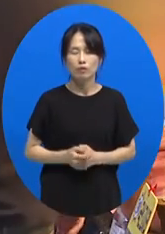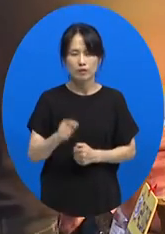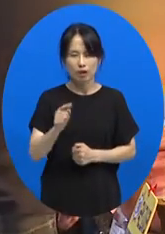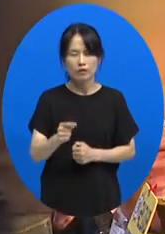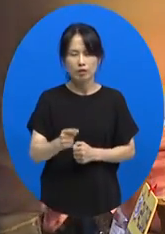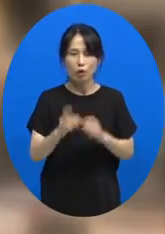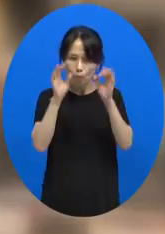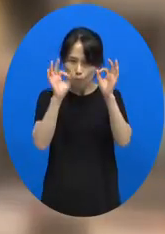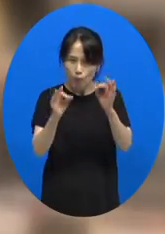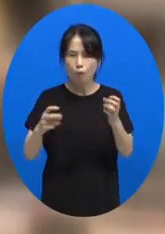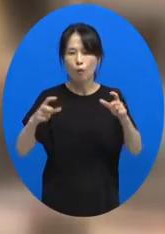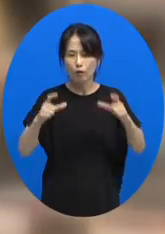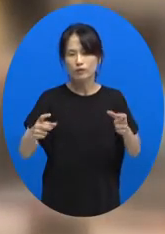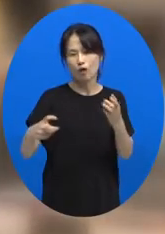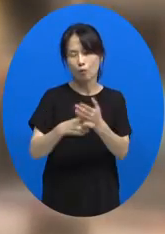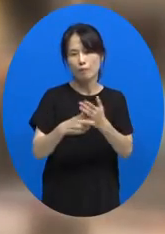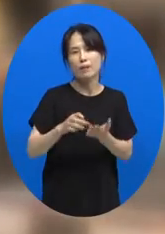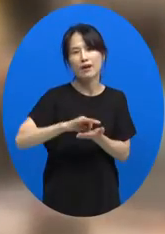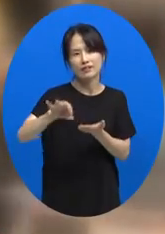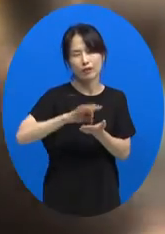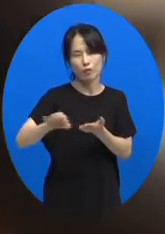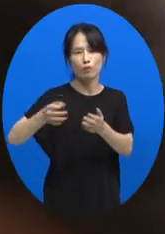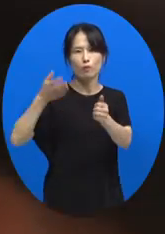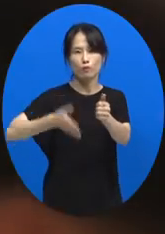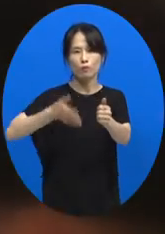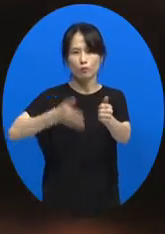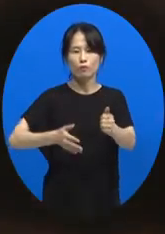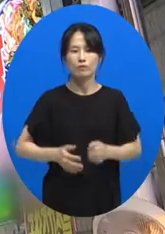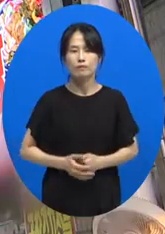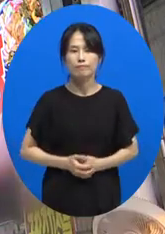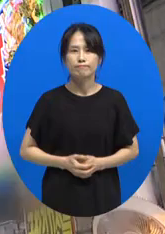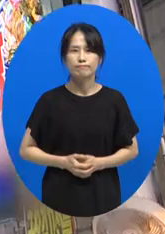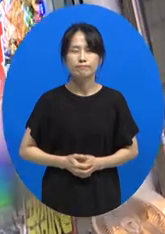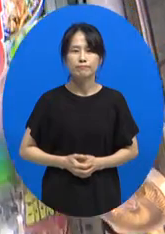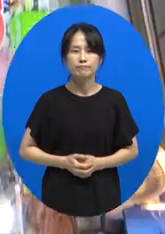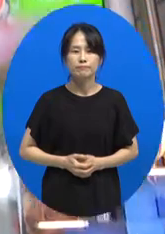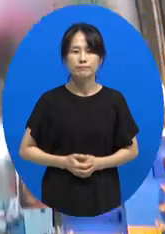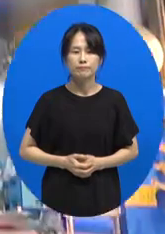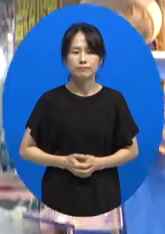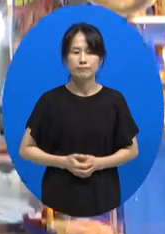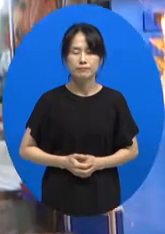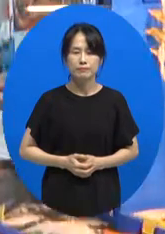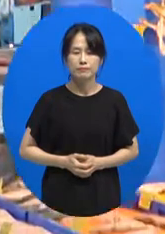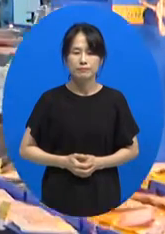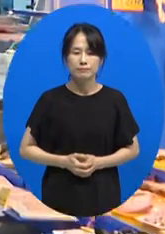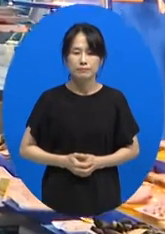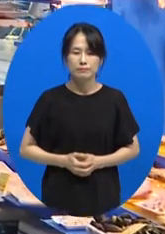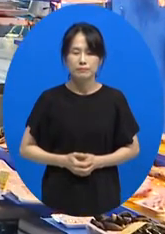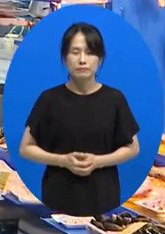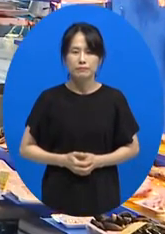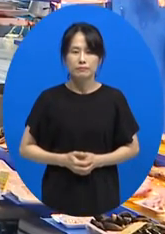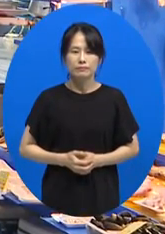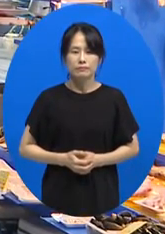이 점도 따져보면 알뜰 소비에 도움될 것 같습니다. 경기지TV 최지연입니다.